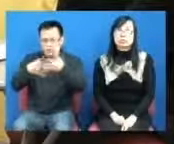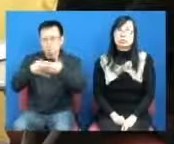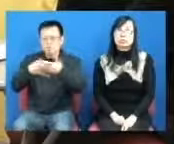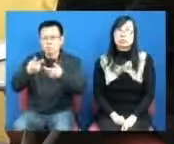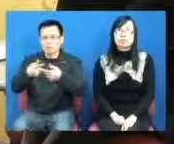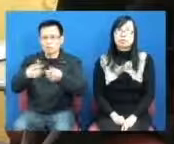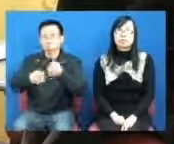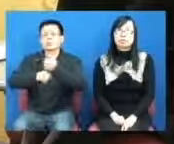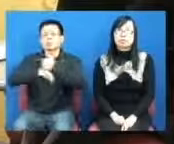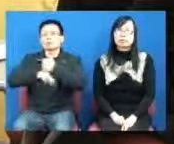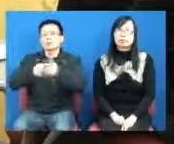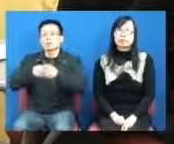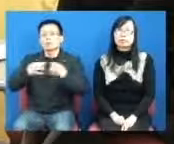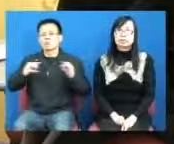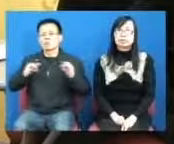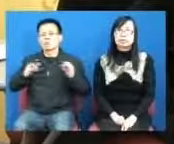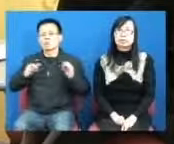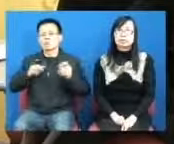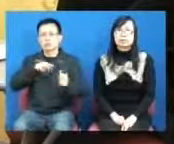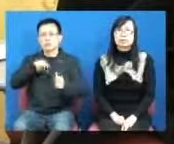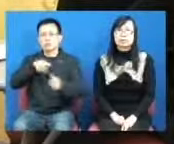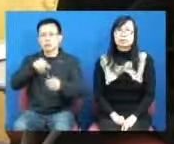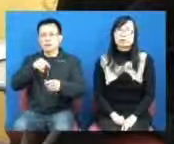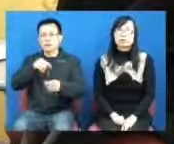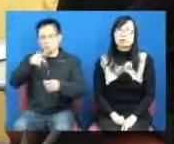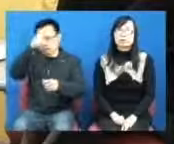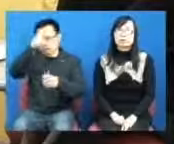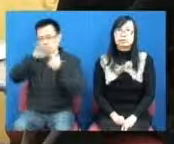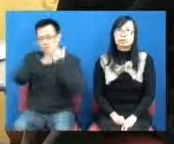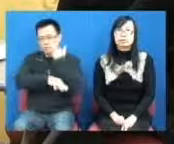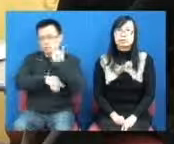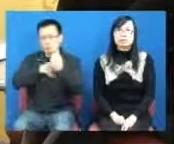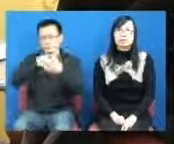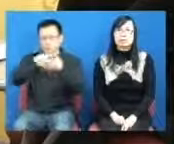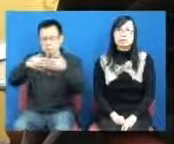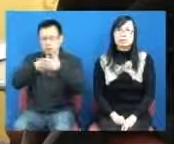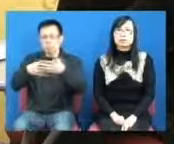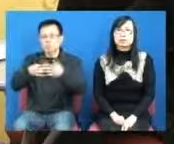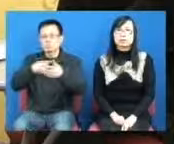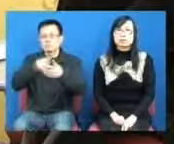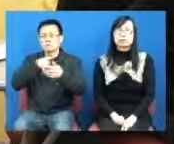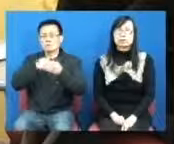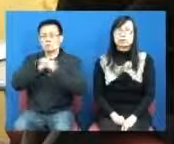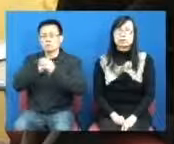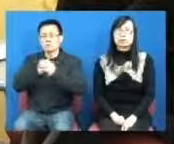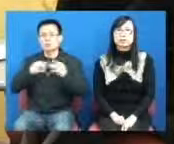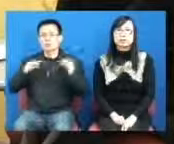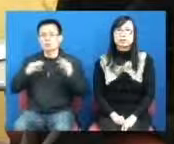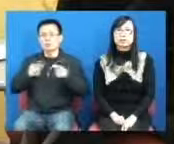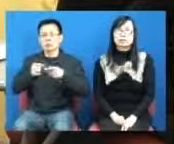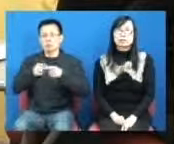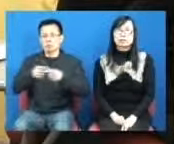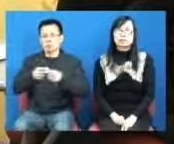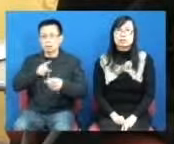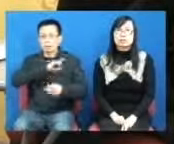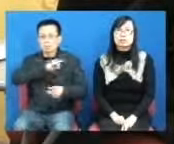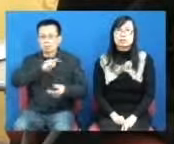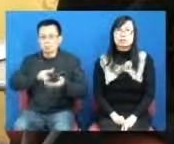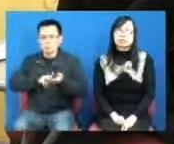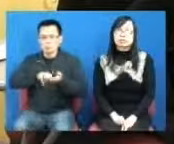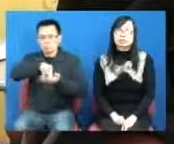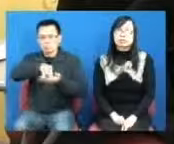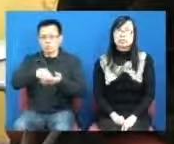就是它是一個私人管理它有一條條例就是要求這些公司要求這些公司設立一個這樣的退